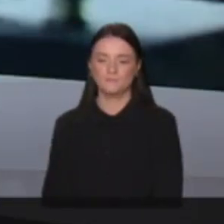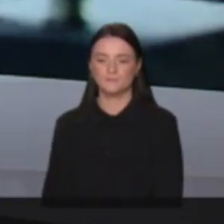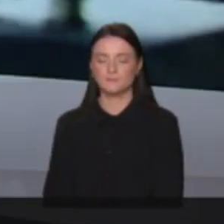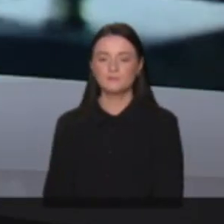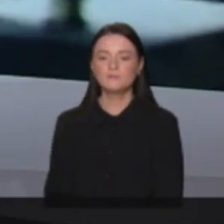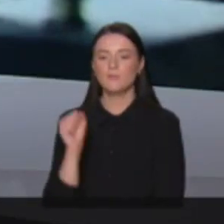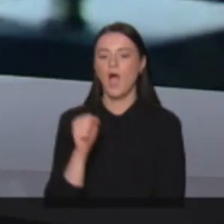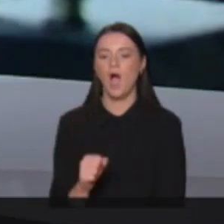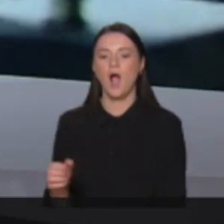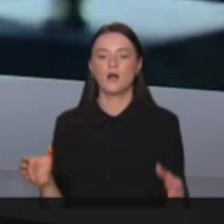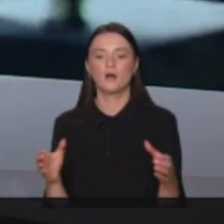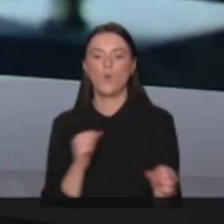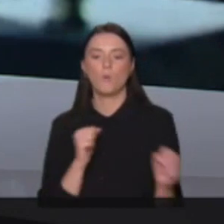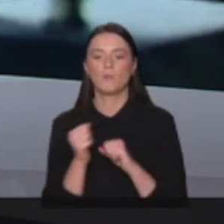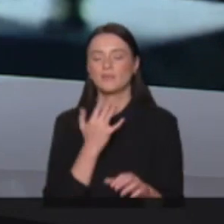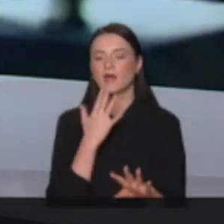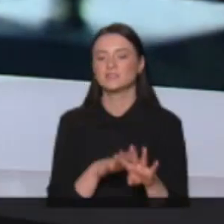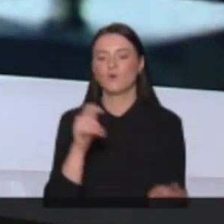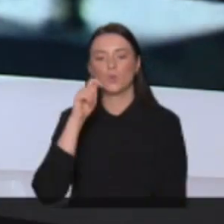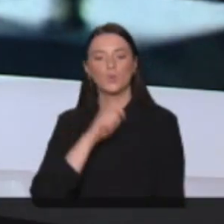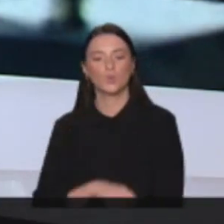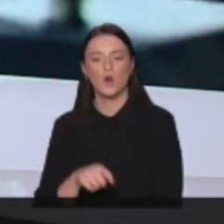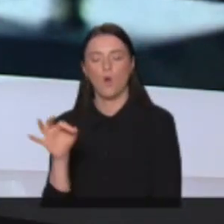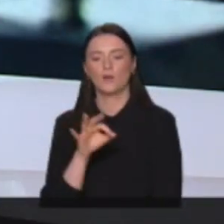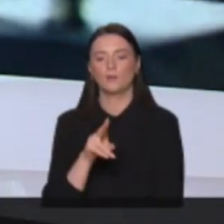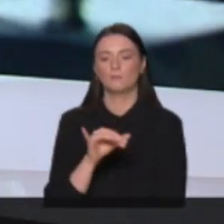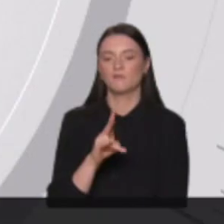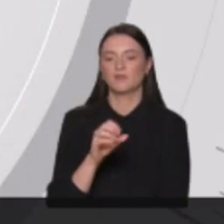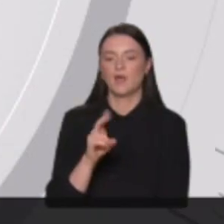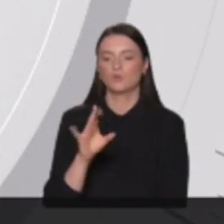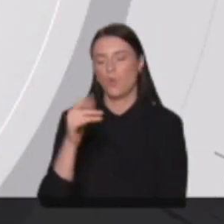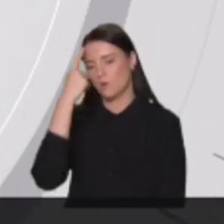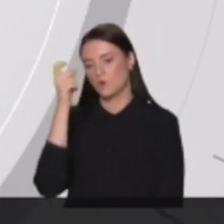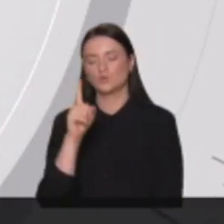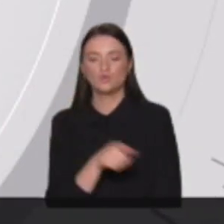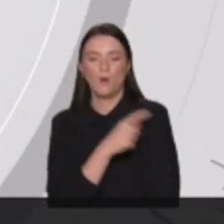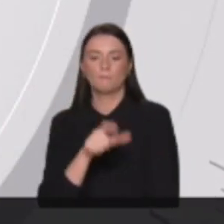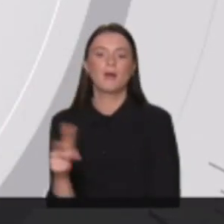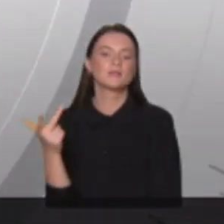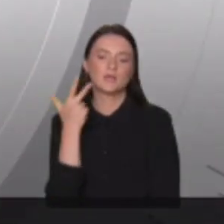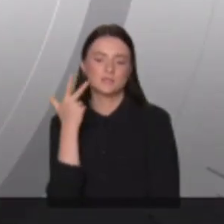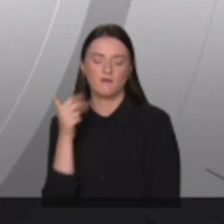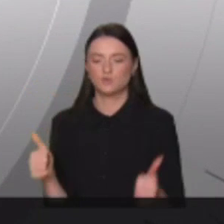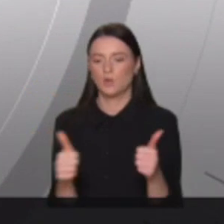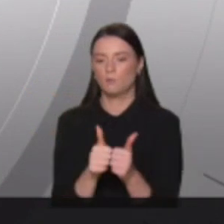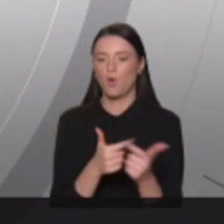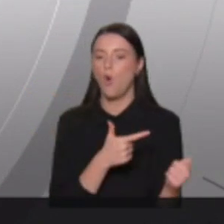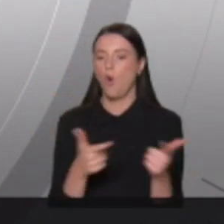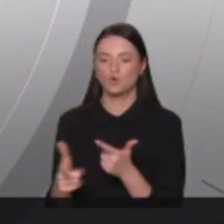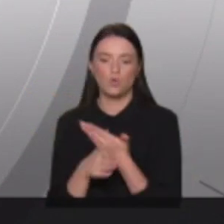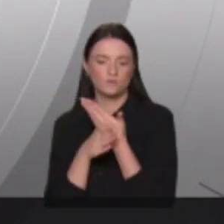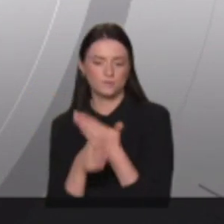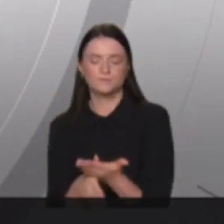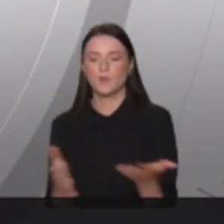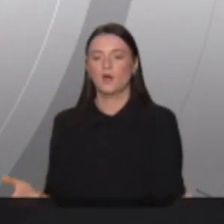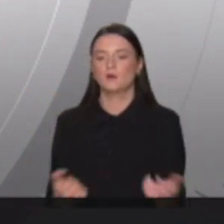А ось командувач Нацгвардії України Олександр Півненко наголосив, що медики завжди поруч готові прийти на допомогу,